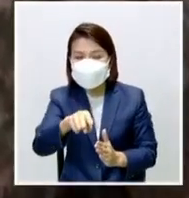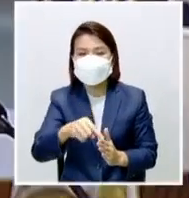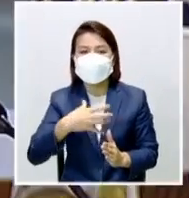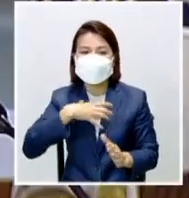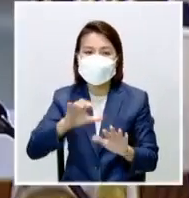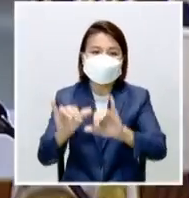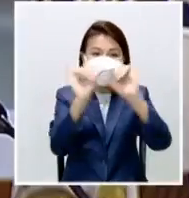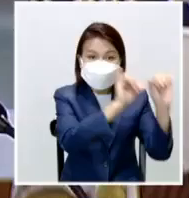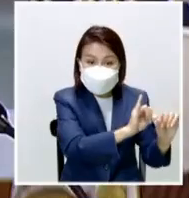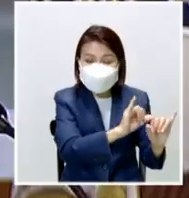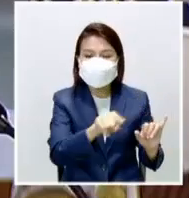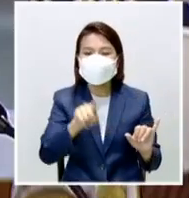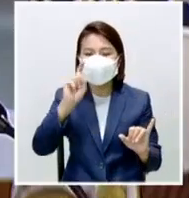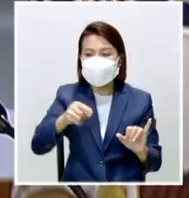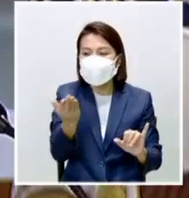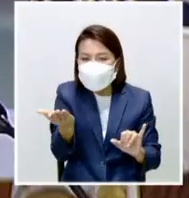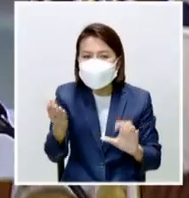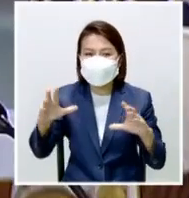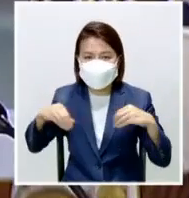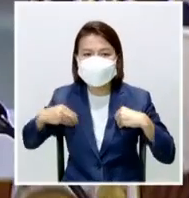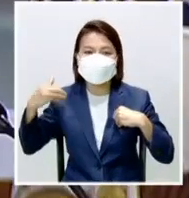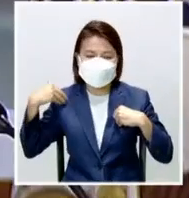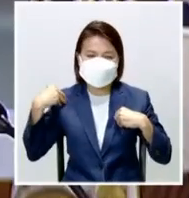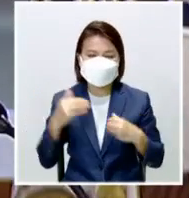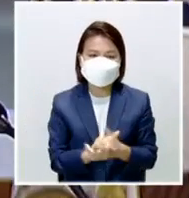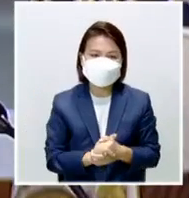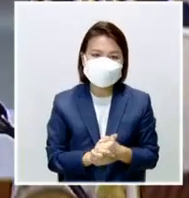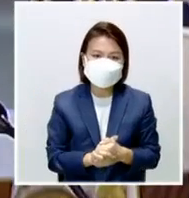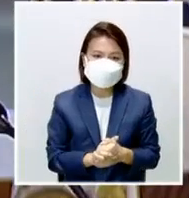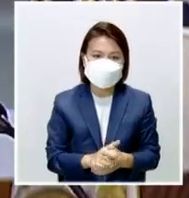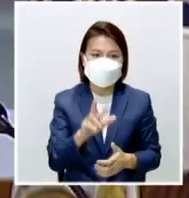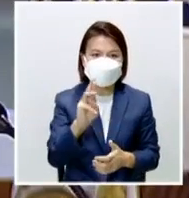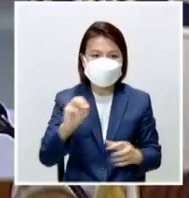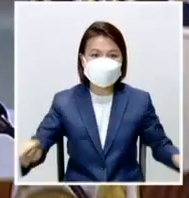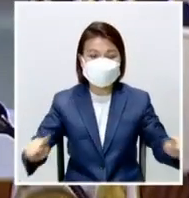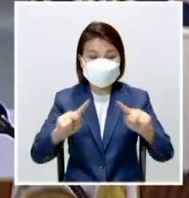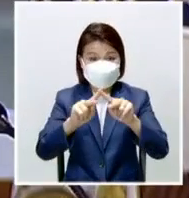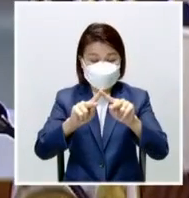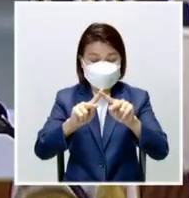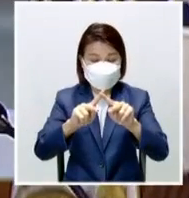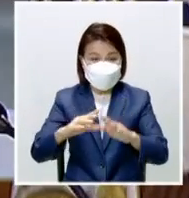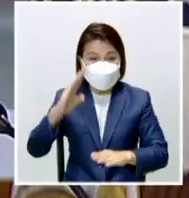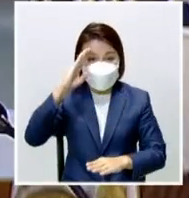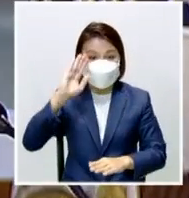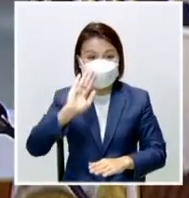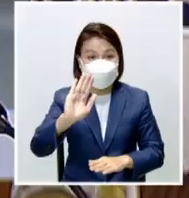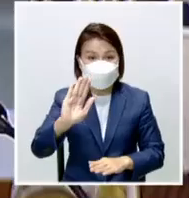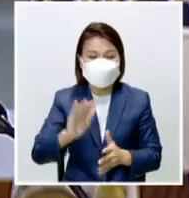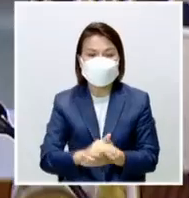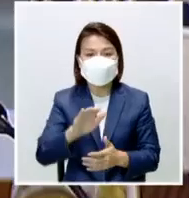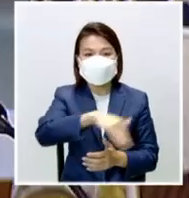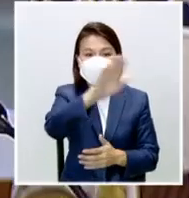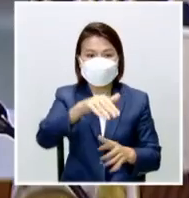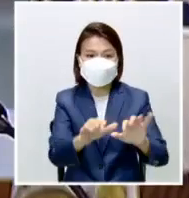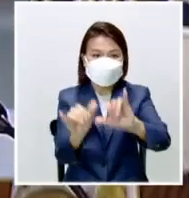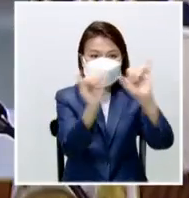วยนะคะด้านลอยออสตินรัฐมนตรีกลาโหมสหรัฐให้สัญญาว่ารัฐบาลสหรัฐจะอพยพคนออกจากอัฟกานิสถานให้ได้ม